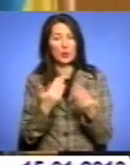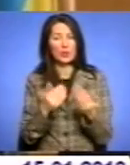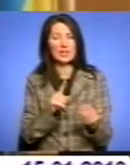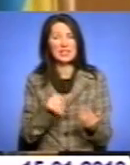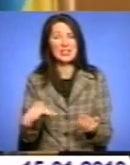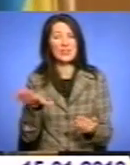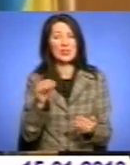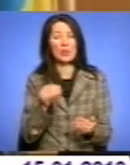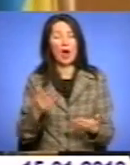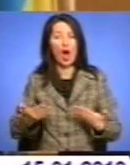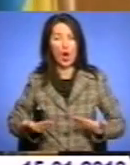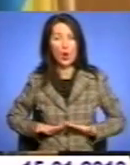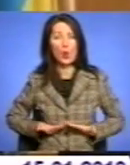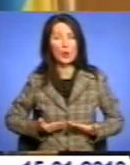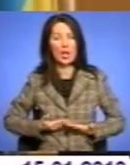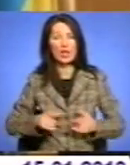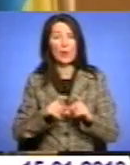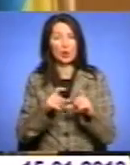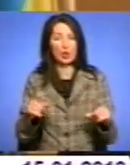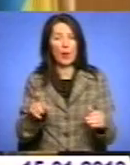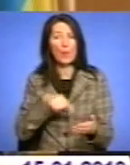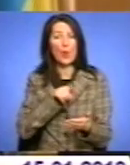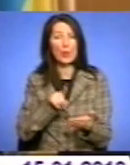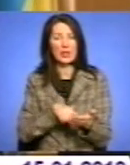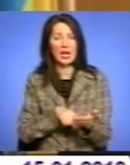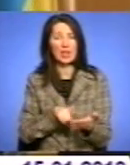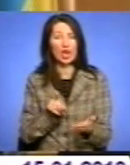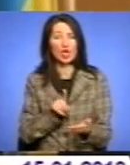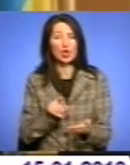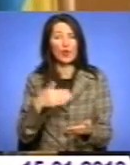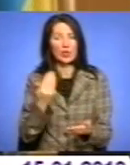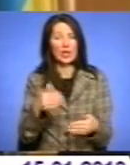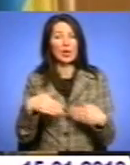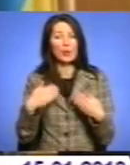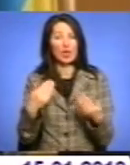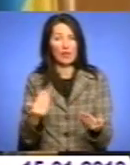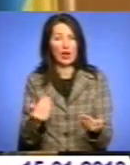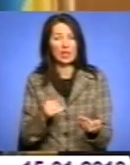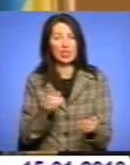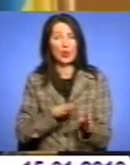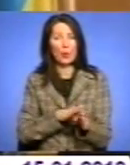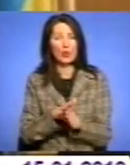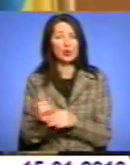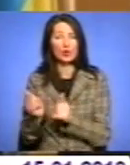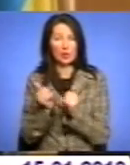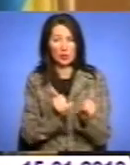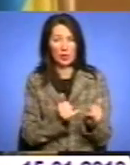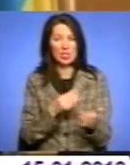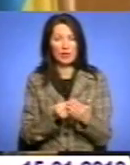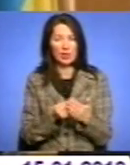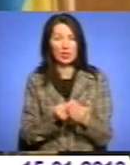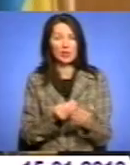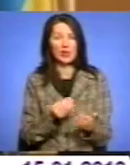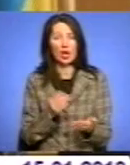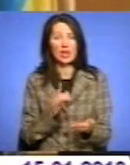всіма комунальними установами по питаннях, що вони подавали, чи є повністю забезпечення фінансовими